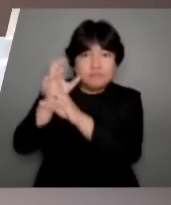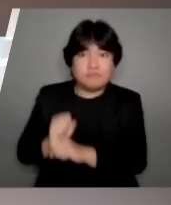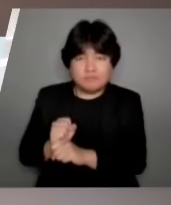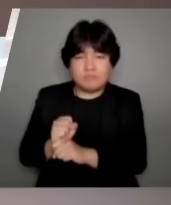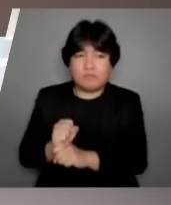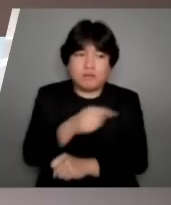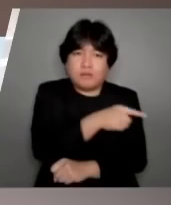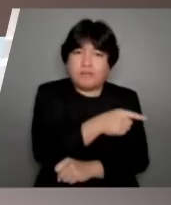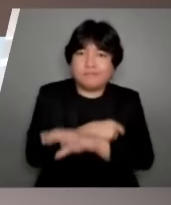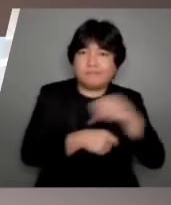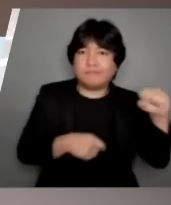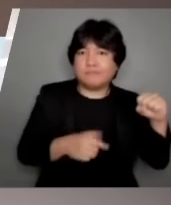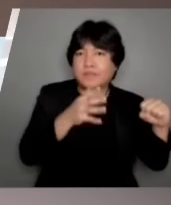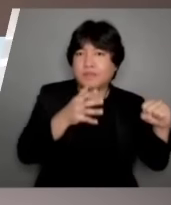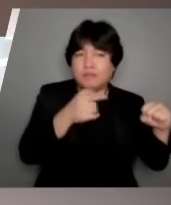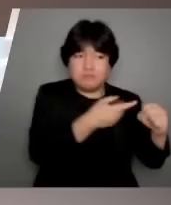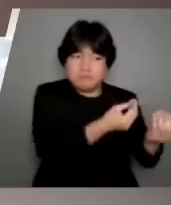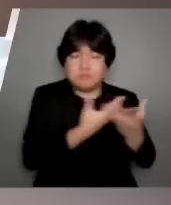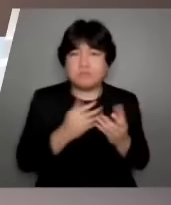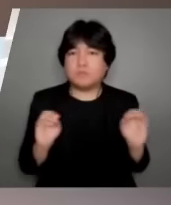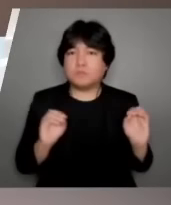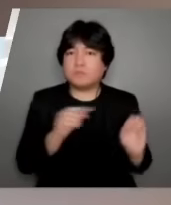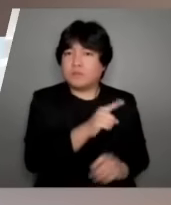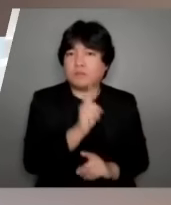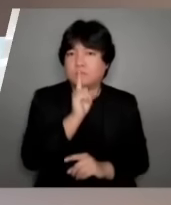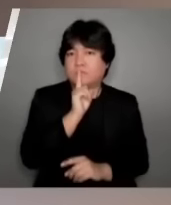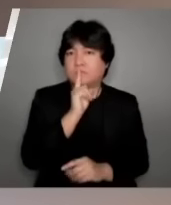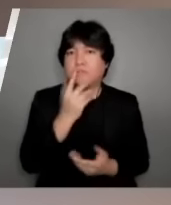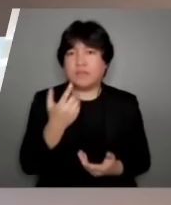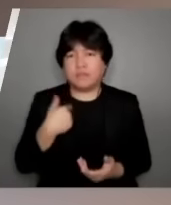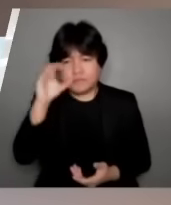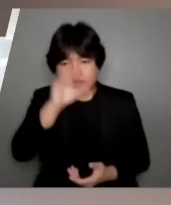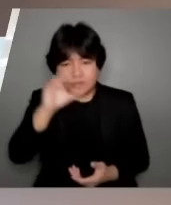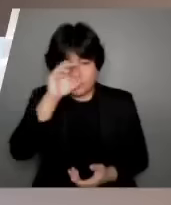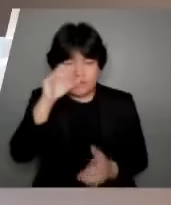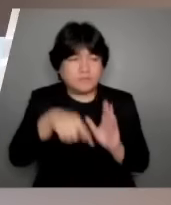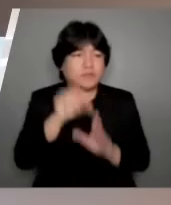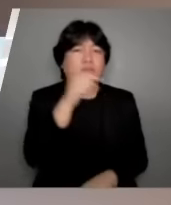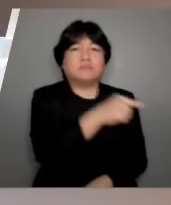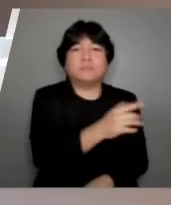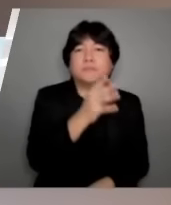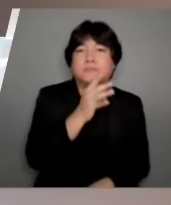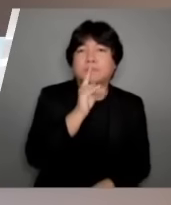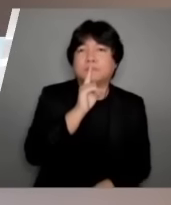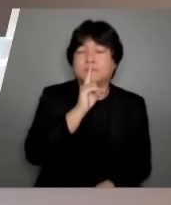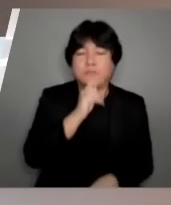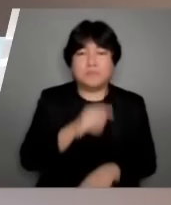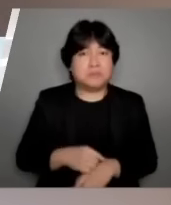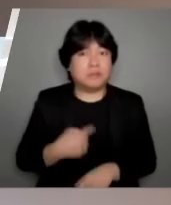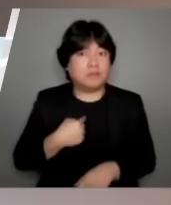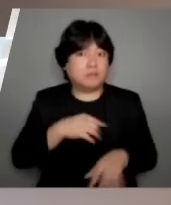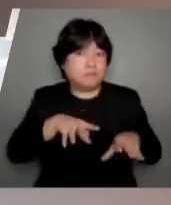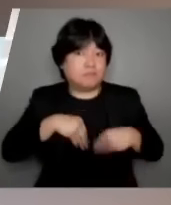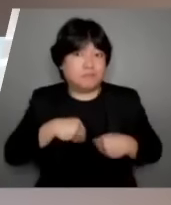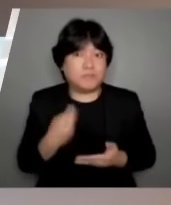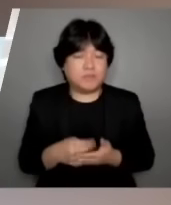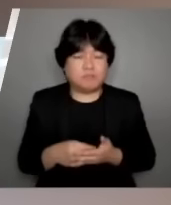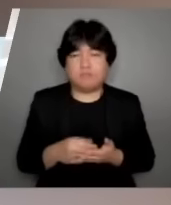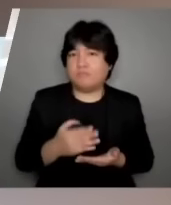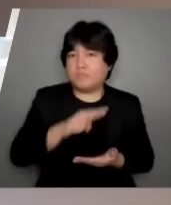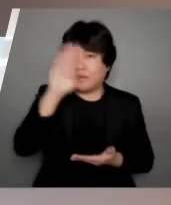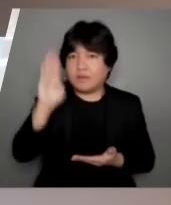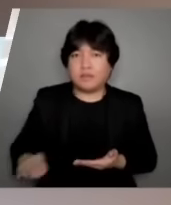yung incentives ko kung hindi ko pa po hinanap. Never ko na po na-receive yung incentives ko po na yun. Never ko na